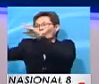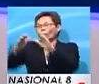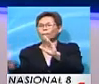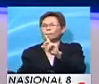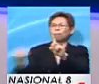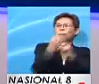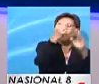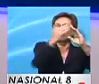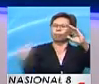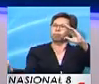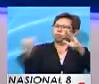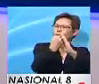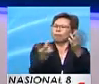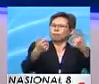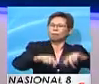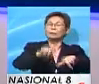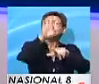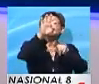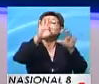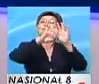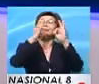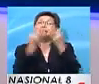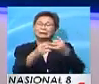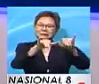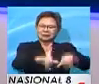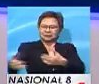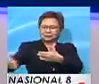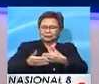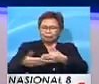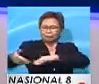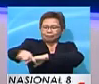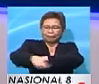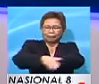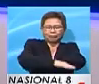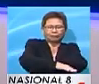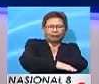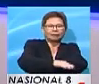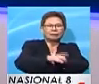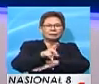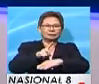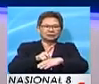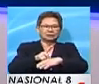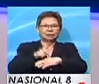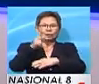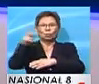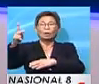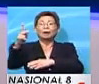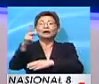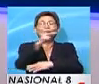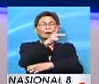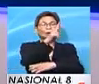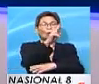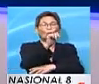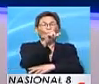Begitulah nasib yang menimpa sembilan keluarga yang tinggal berhampiran pantai mengabang teliput di Kuala